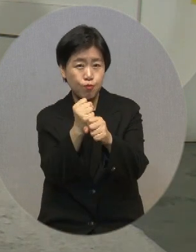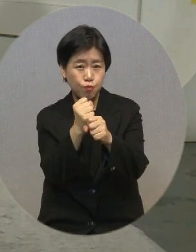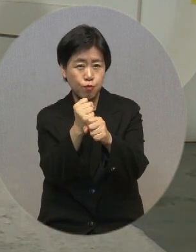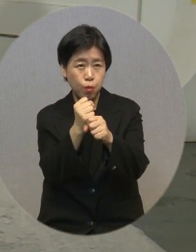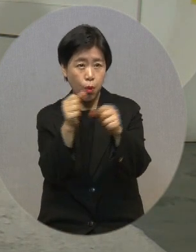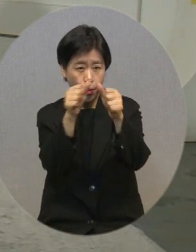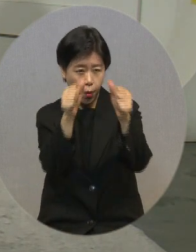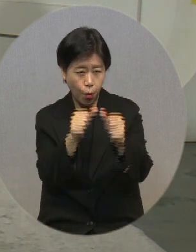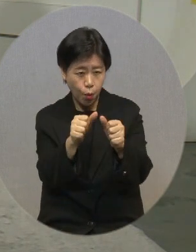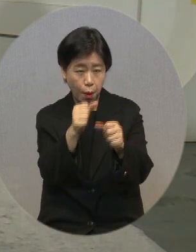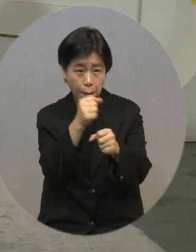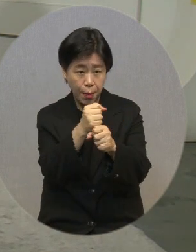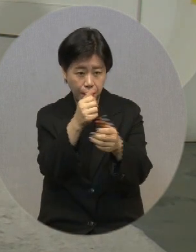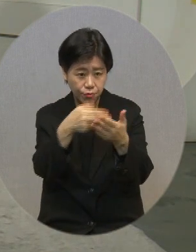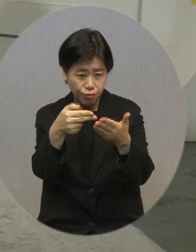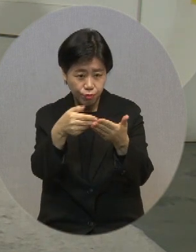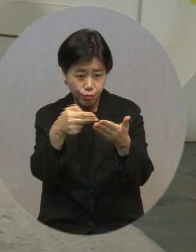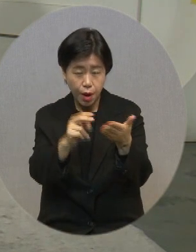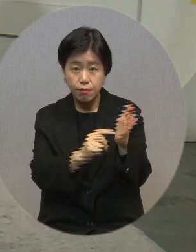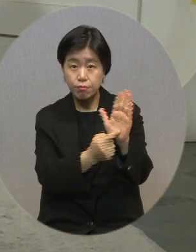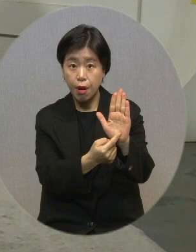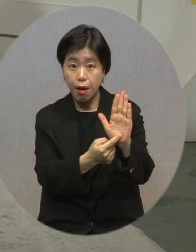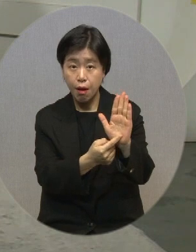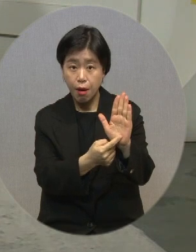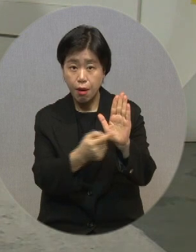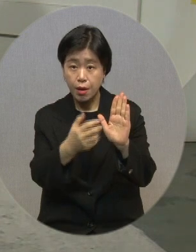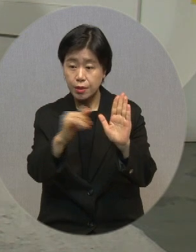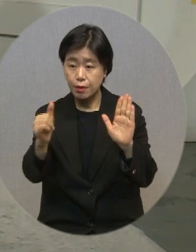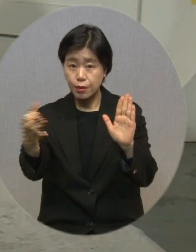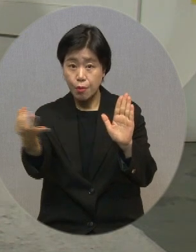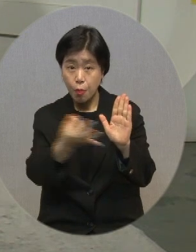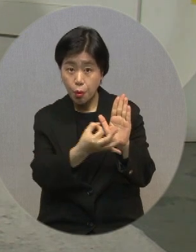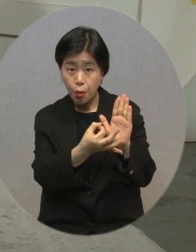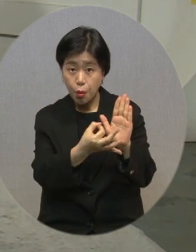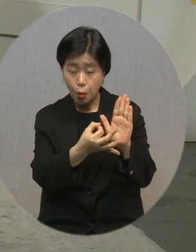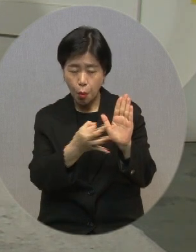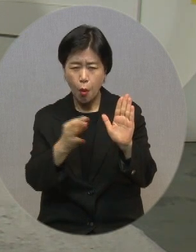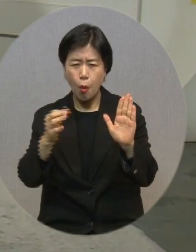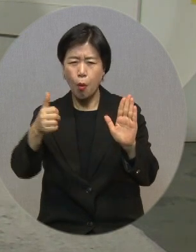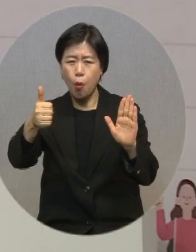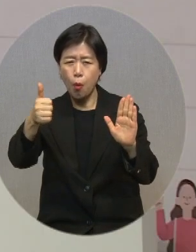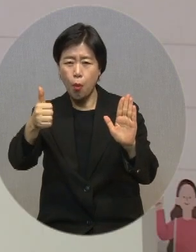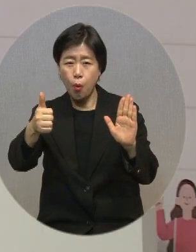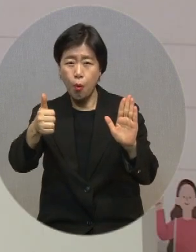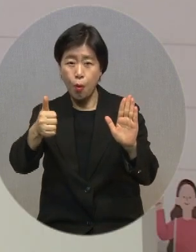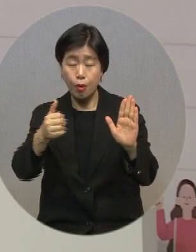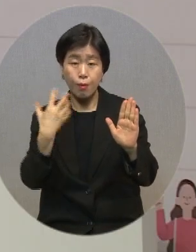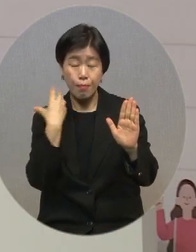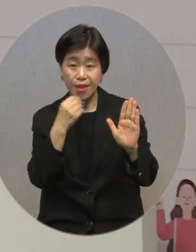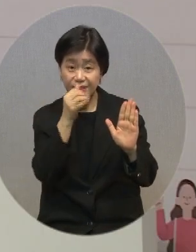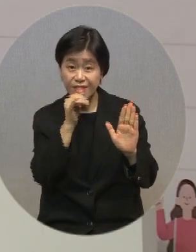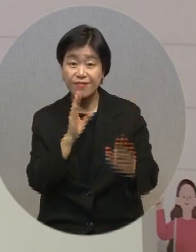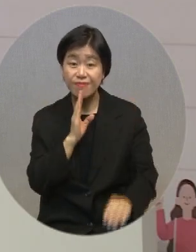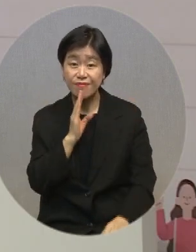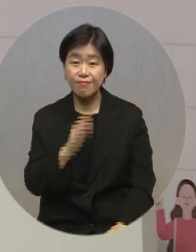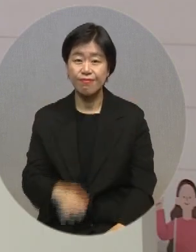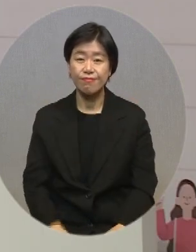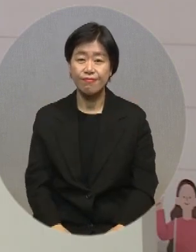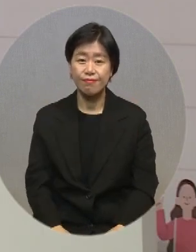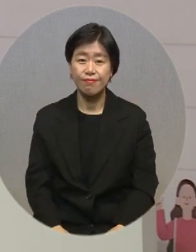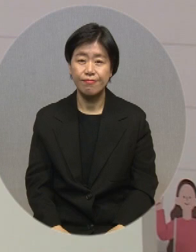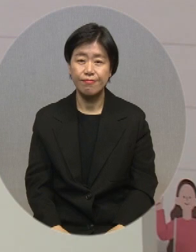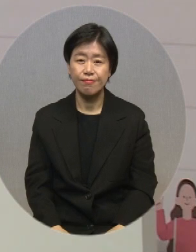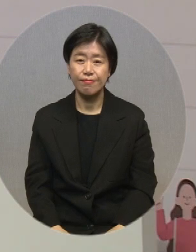상징해서 내놨을 때 사람들이 그걸 보고 네. 열광을 하고 막 그 매력을 느끼잖아요. 네, 네. 그렇게 이제 남들을